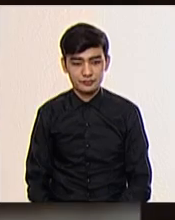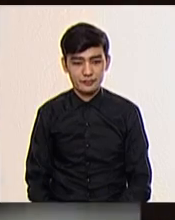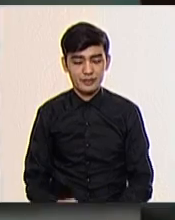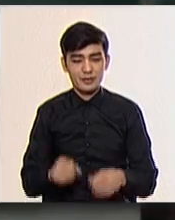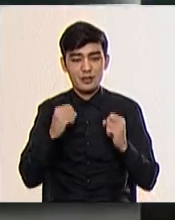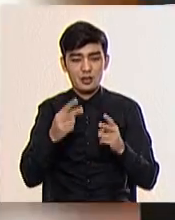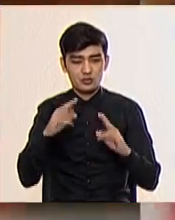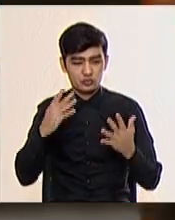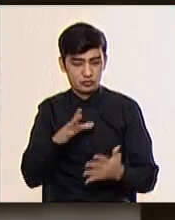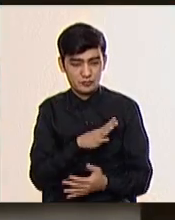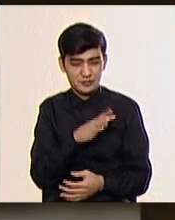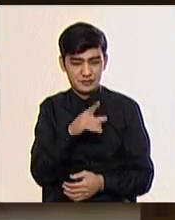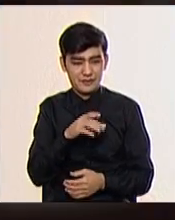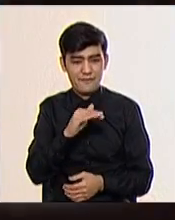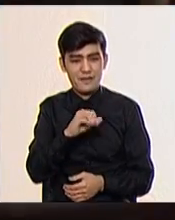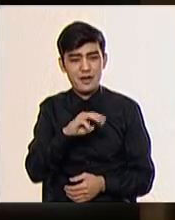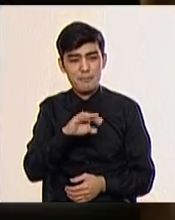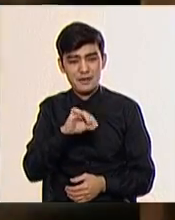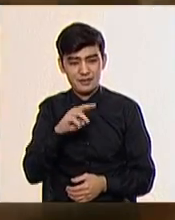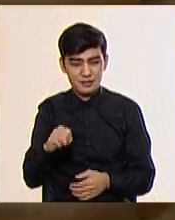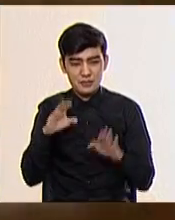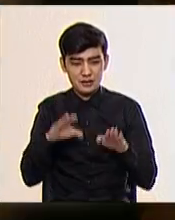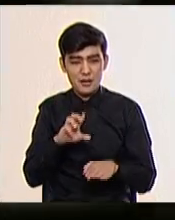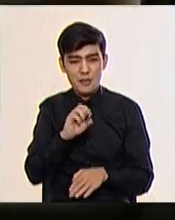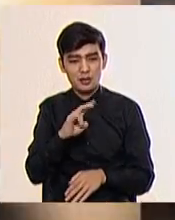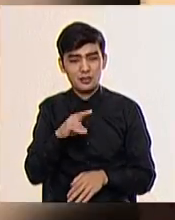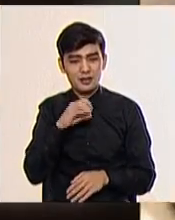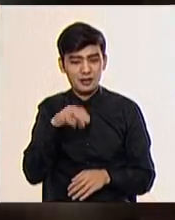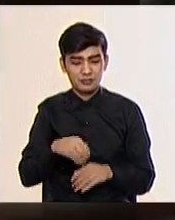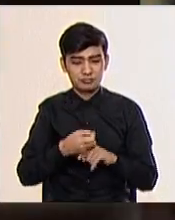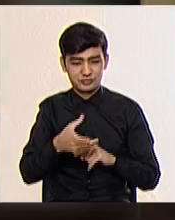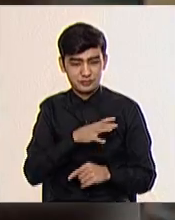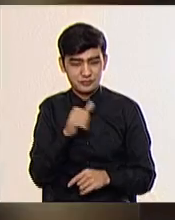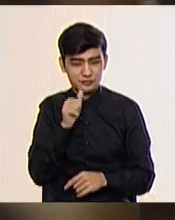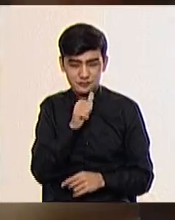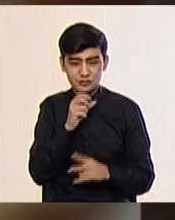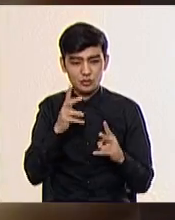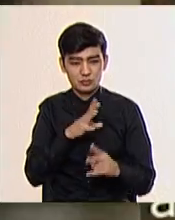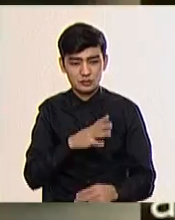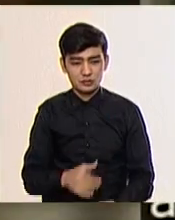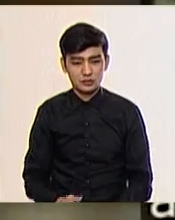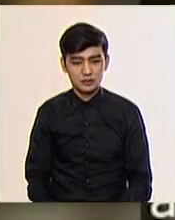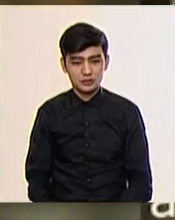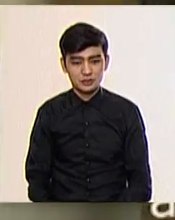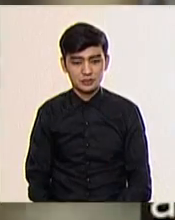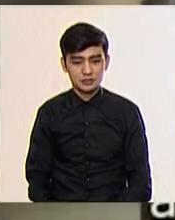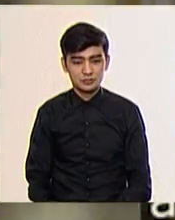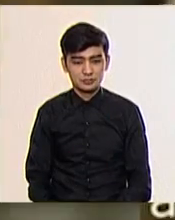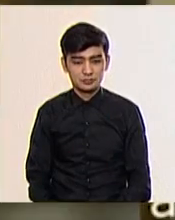Как получилось, что представитель Фемиды попал на банкет, кто организовал подпольный той?